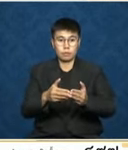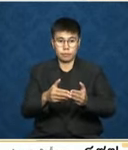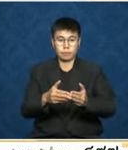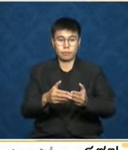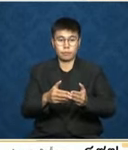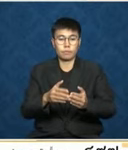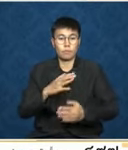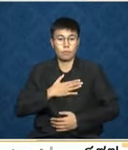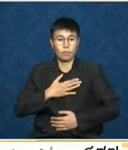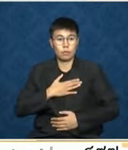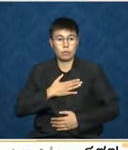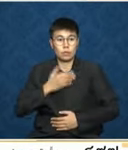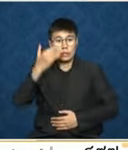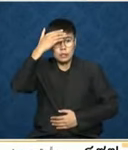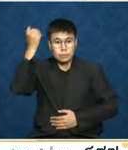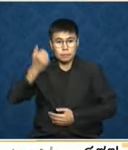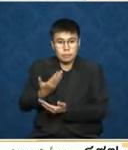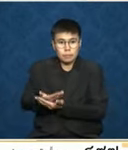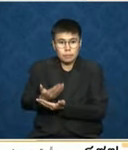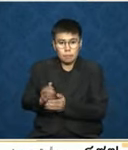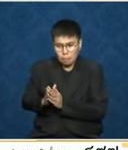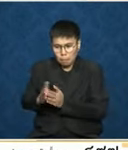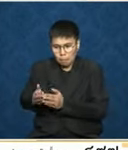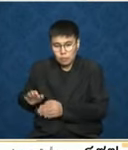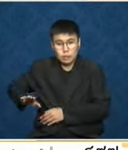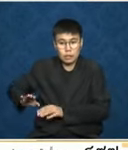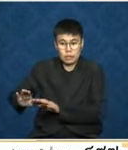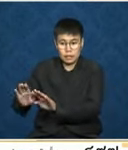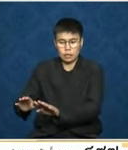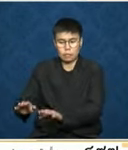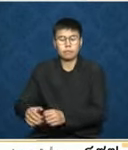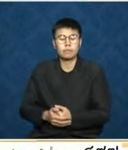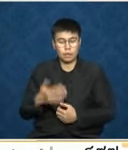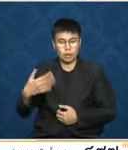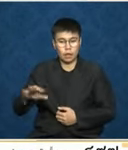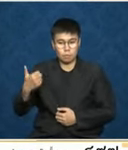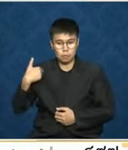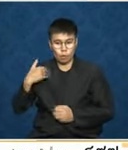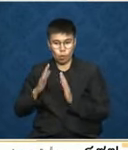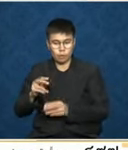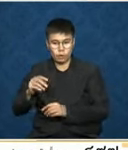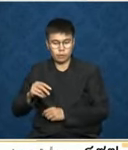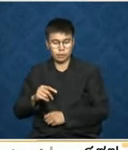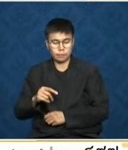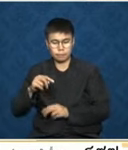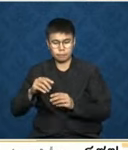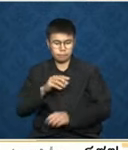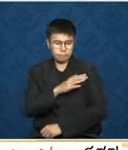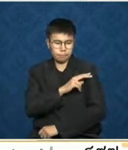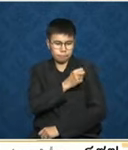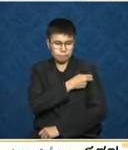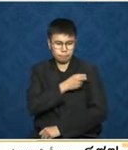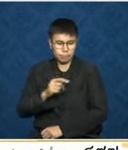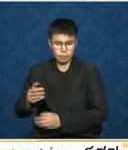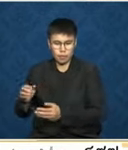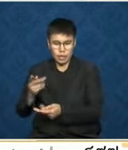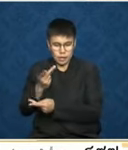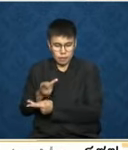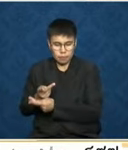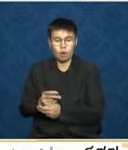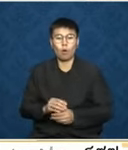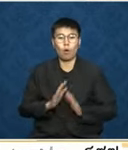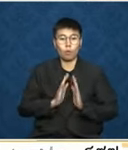ครับที่ผมลืมกระเป๋าเงินไว้นะครับแล้วก็ทางเจ้าหน้าที่โรงพยาบาลได้เก็บรักษาไว้เป็นอย่างดีครับต้องขอขอบคุณและชมเชยโรง